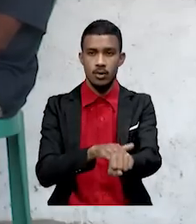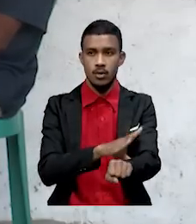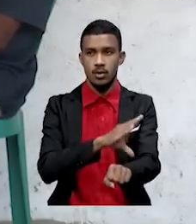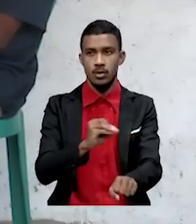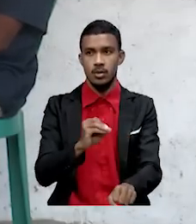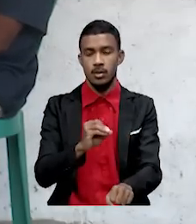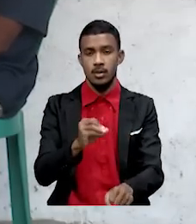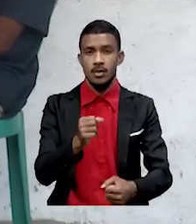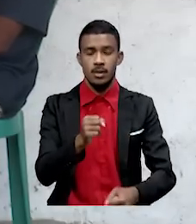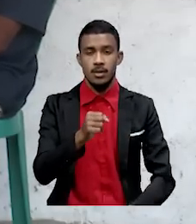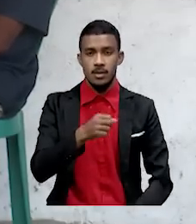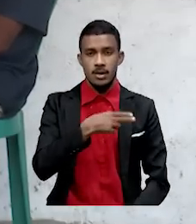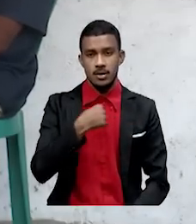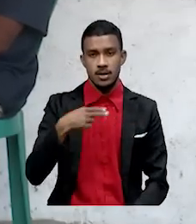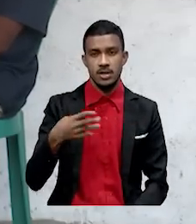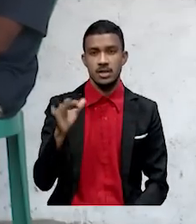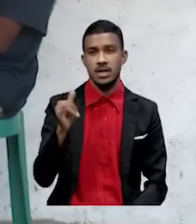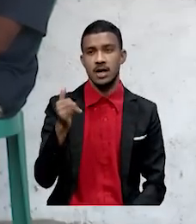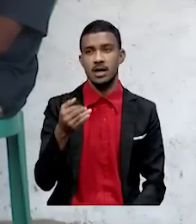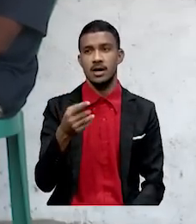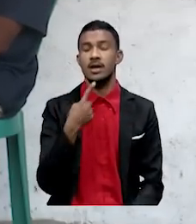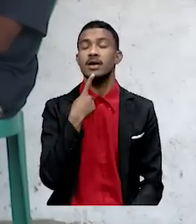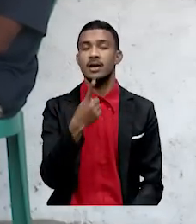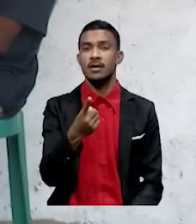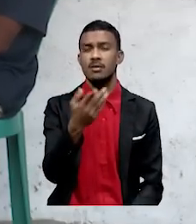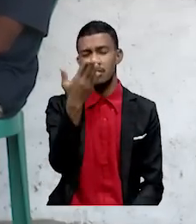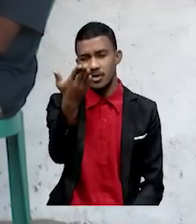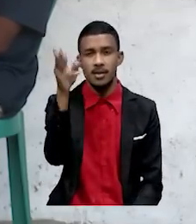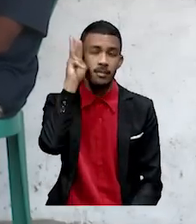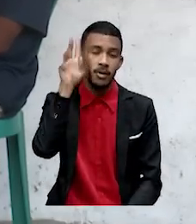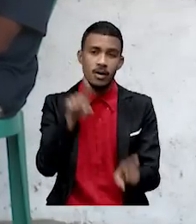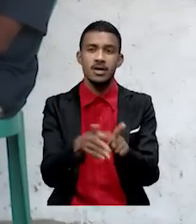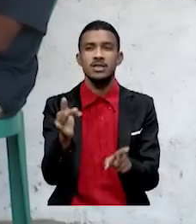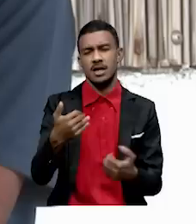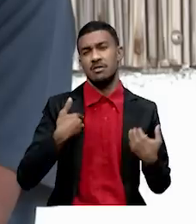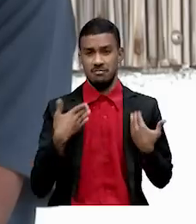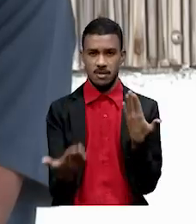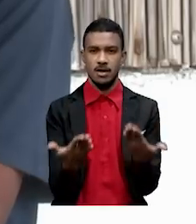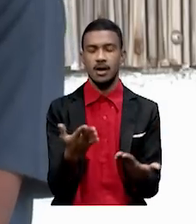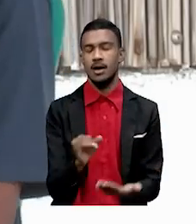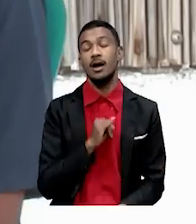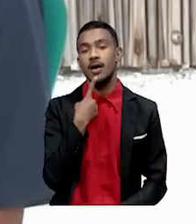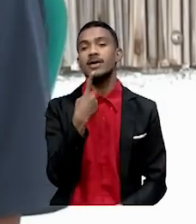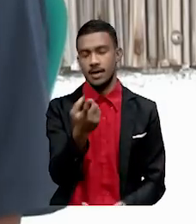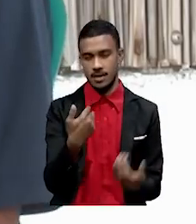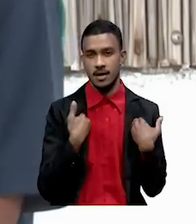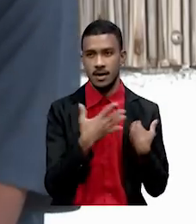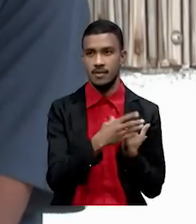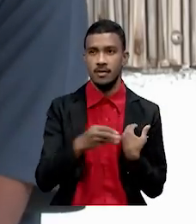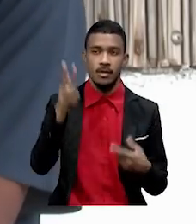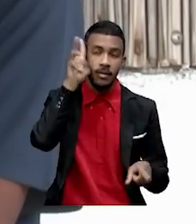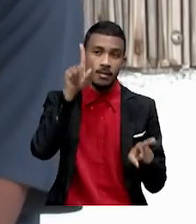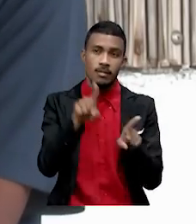usau, be ohnya mau alih ya kala, kau dia ya, ya mau nerein be aku